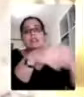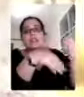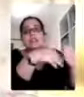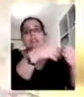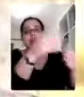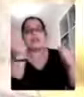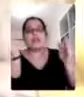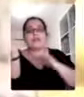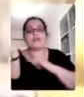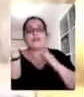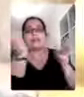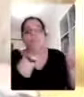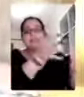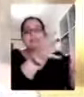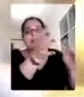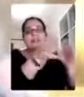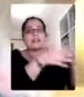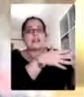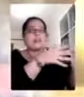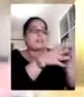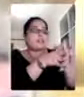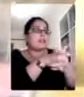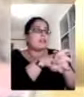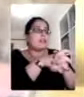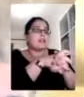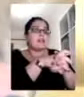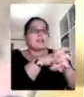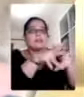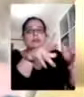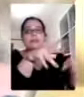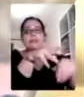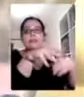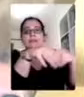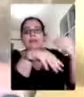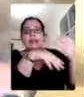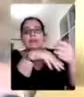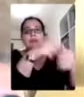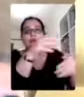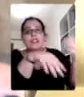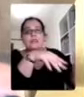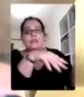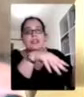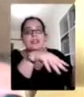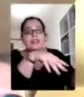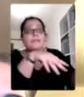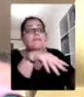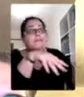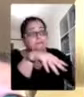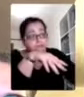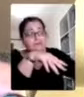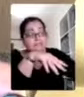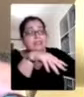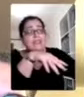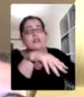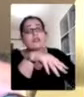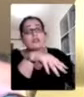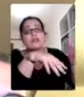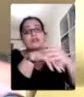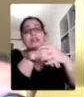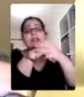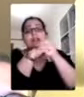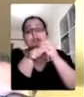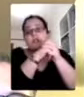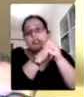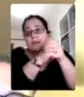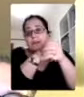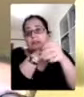hızlı tüketiyorsa küflenmeye ya da saklama şekliyle alakalı olarak küflenmeye mahal olmayacak bir şekilde hızlıca